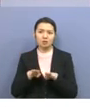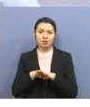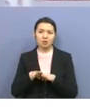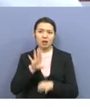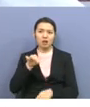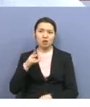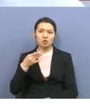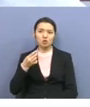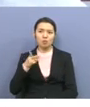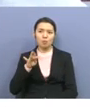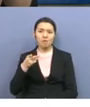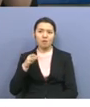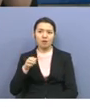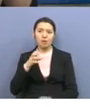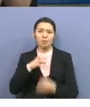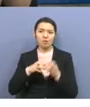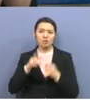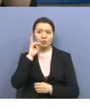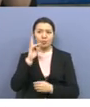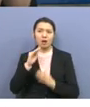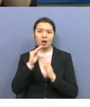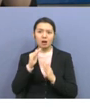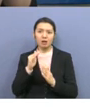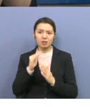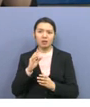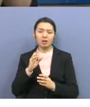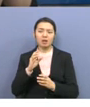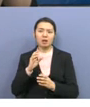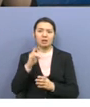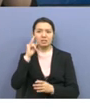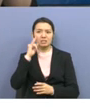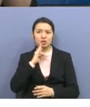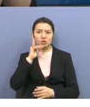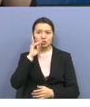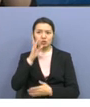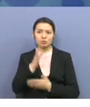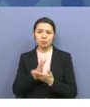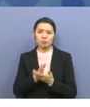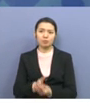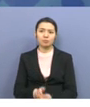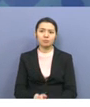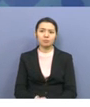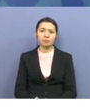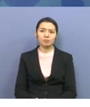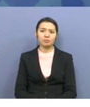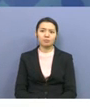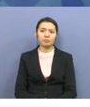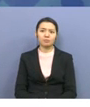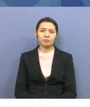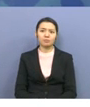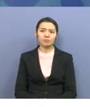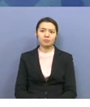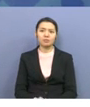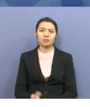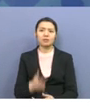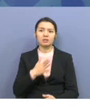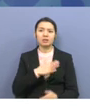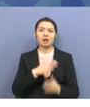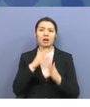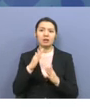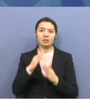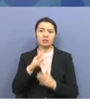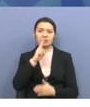Ләззат Жүсіпова. Ол олимпиадалық каратэден әлем және Қазақстан чемпионы. Я занимаюсь пара-карате. Мен каратэмен